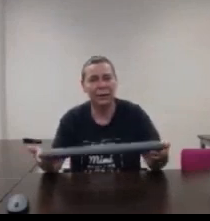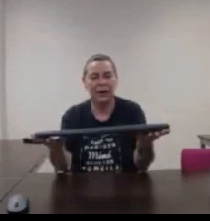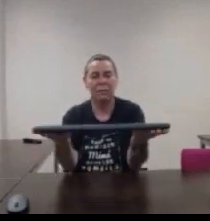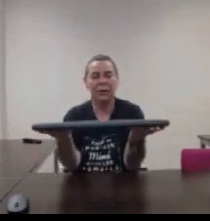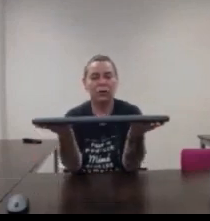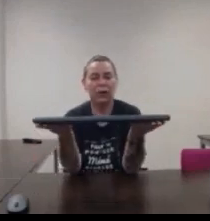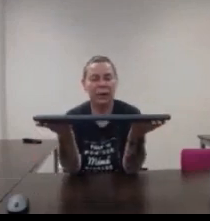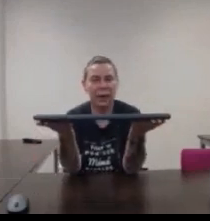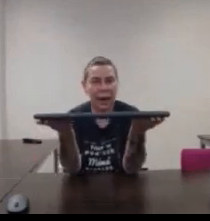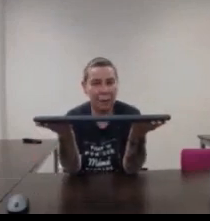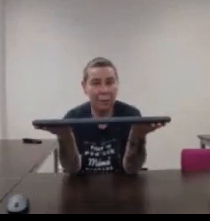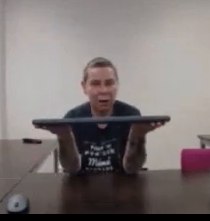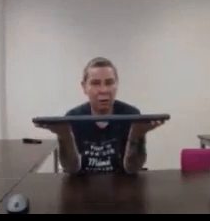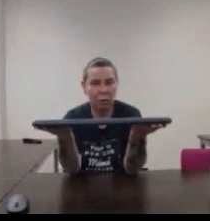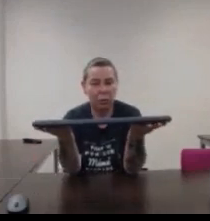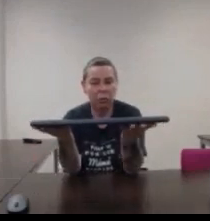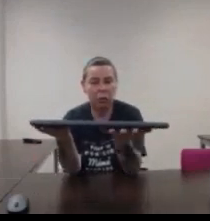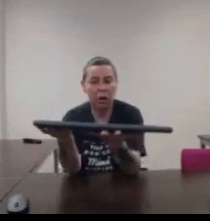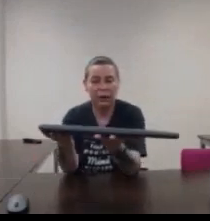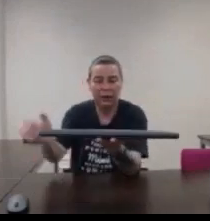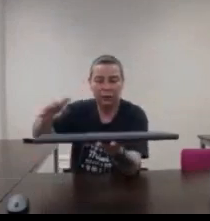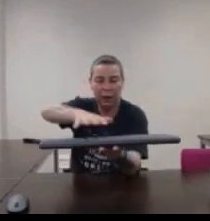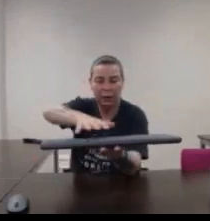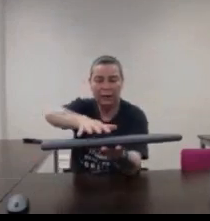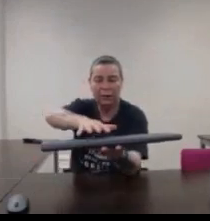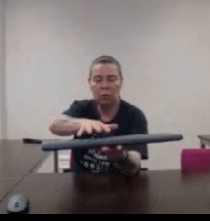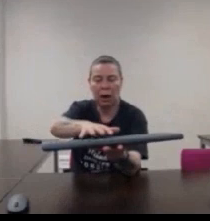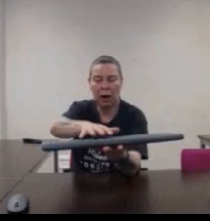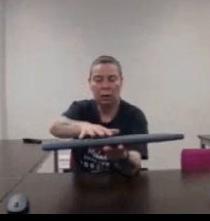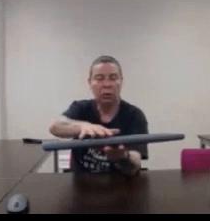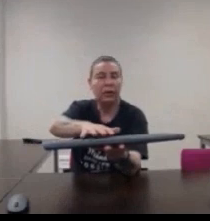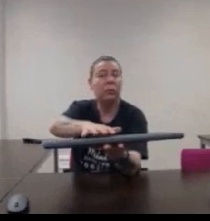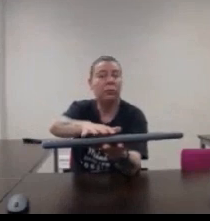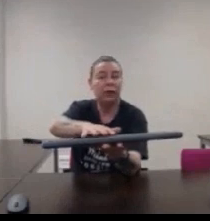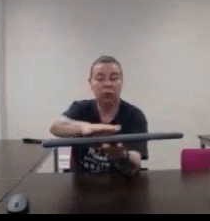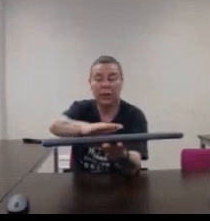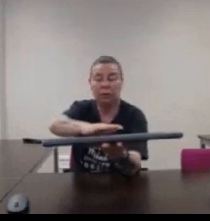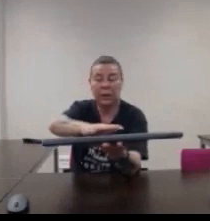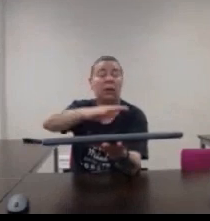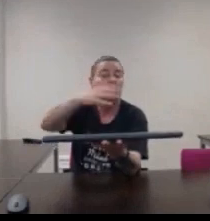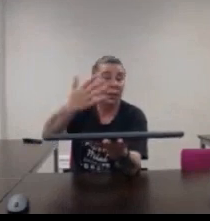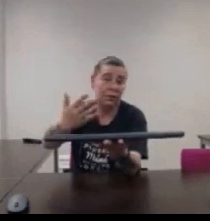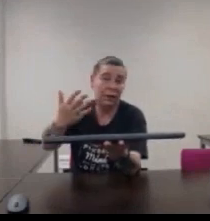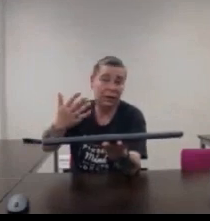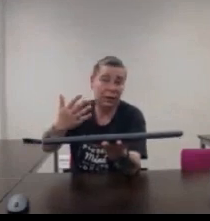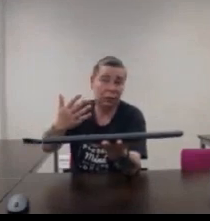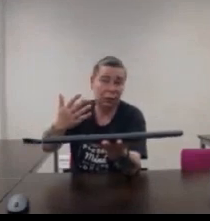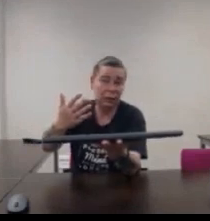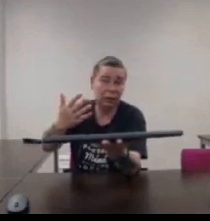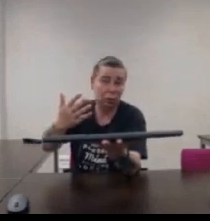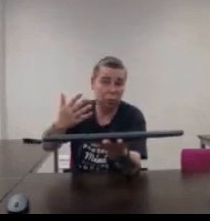les pattes et à mettre votre clavier à plat sur votre bureau, ce qui va vous permettre d'avoir le bras dans sa posture naturelle et de fait d'éviter